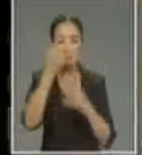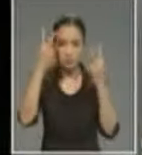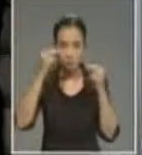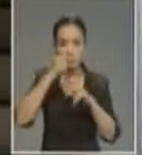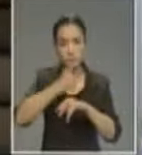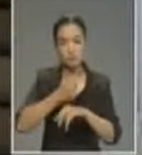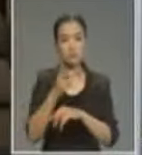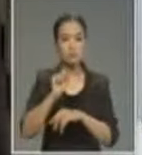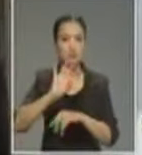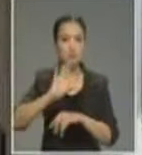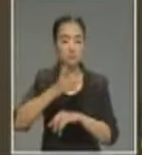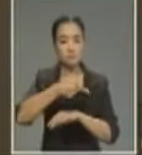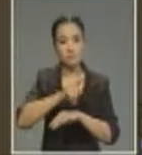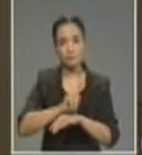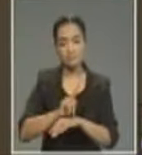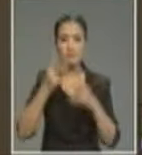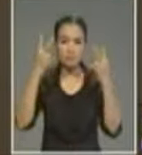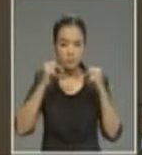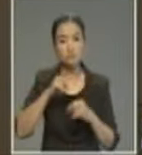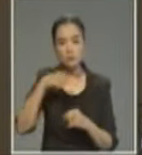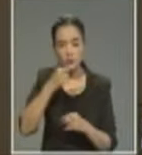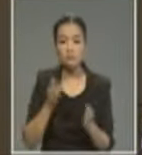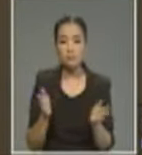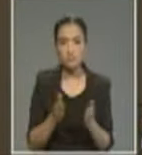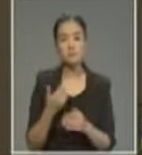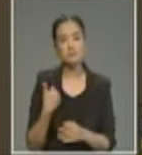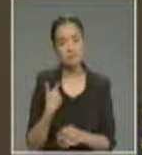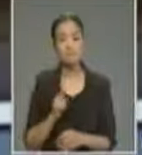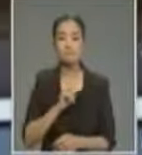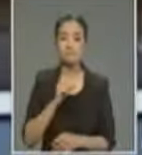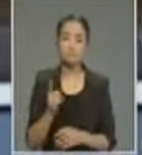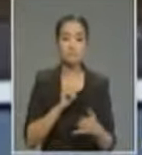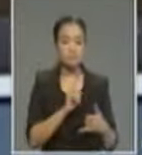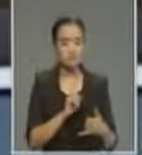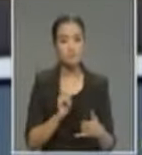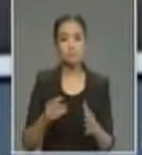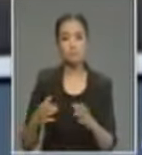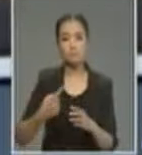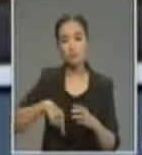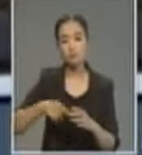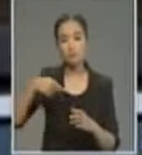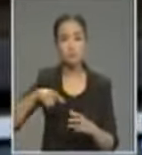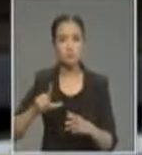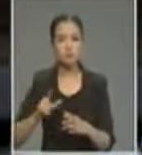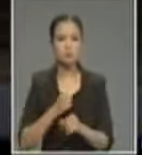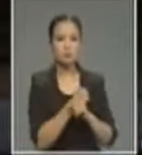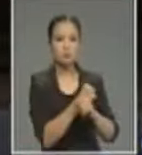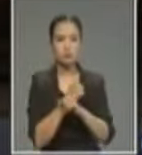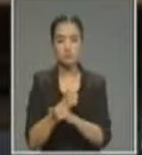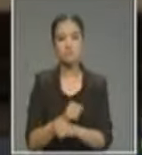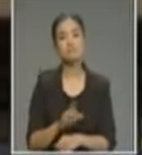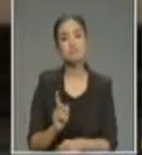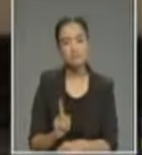ช.เป็นประธานนายกรัฐมนตรีกล่าวสั้นๆก่อนประชุมครม.ค่ะเมื่อถามถึงการรับมือกับกลุ่มพลเมืองต่อต้านซิงเกิลเกตเวย์